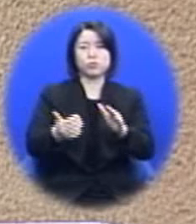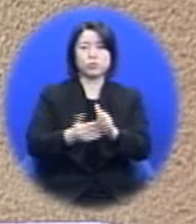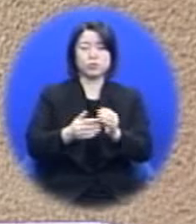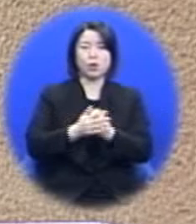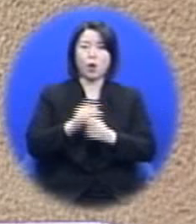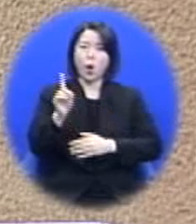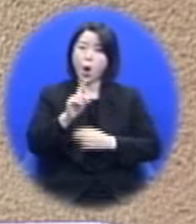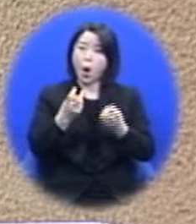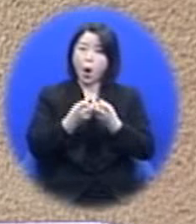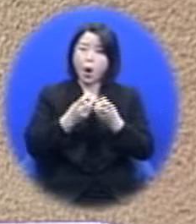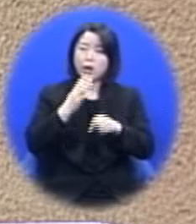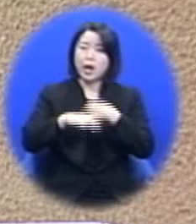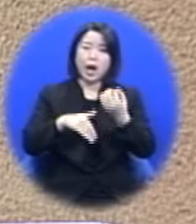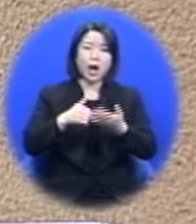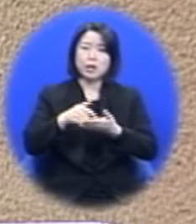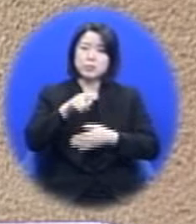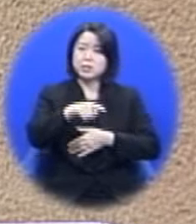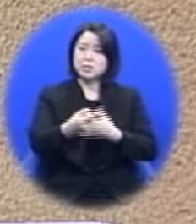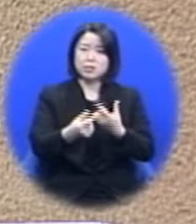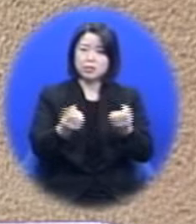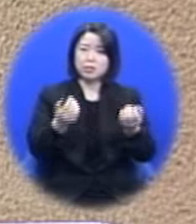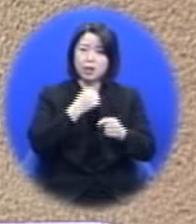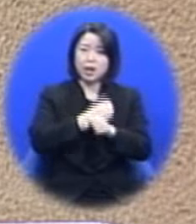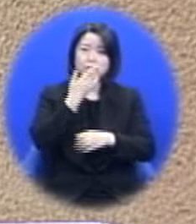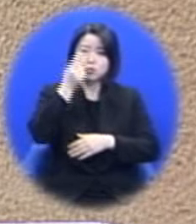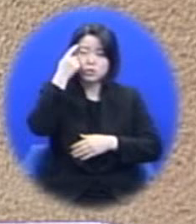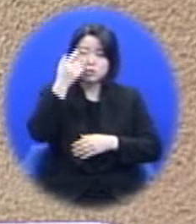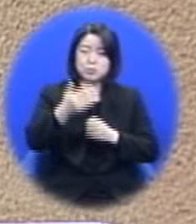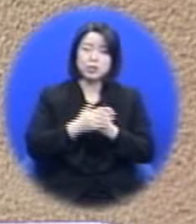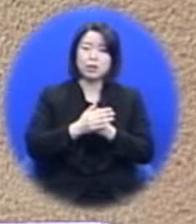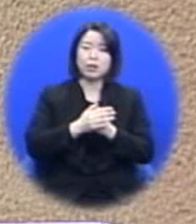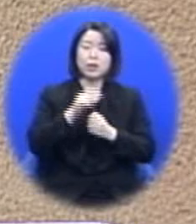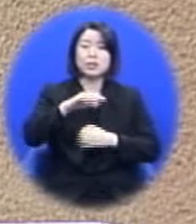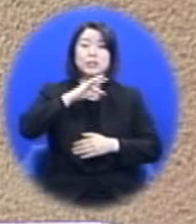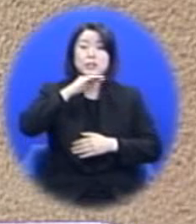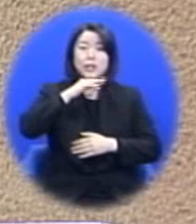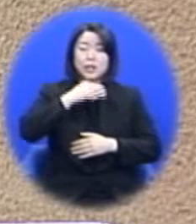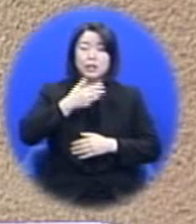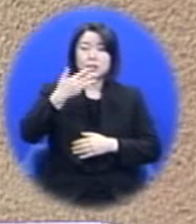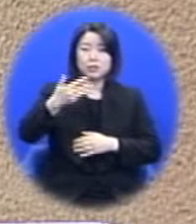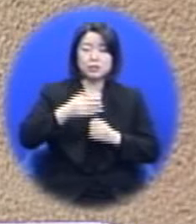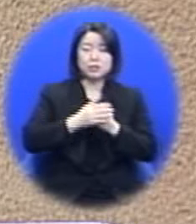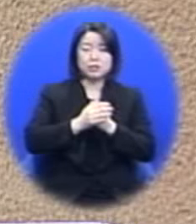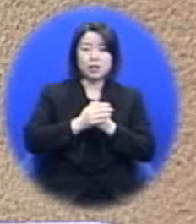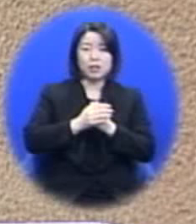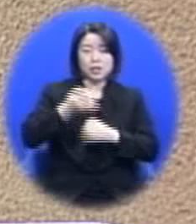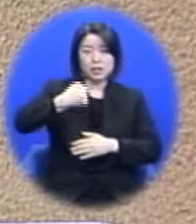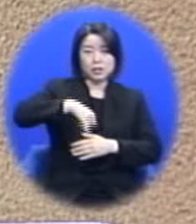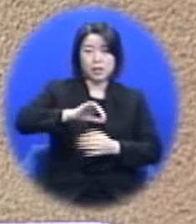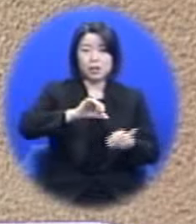어떻게 하나님이 그렇게 하실 수 있겠어요? 그런데 그 8살 때 그 딸 그레이스가